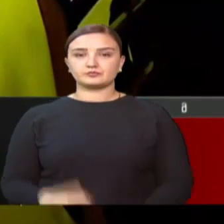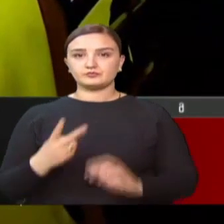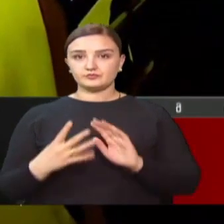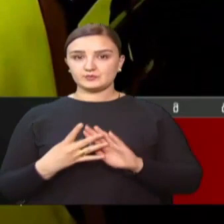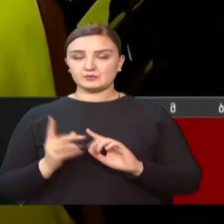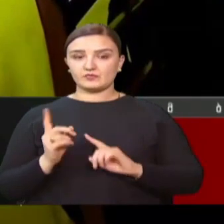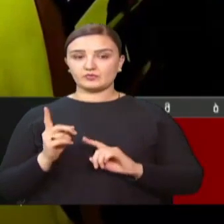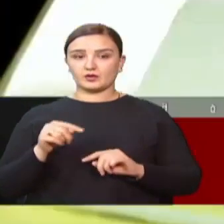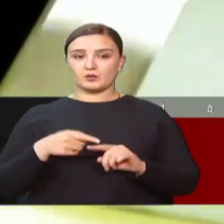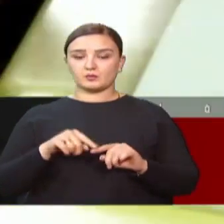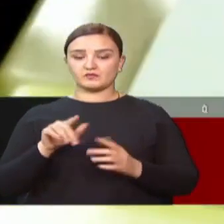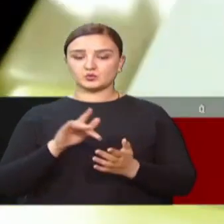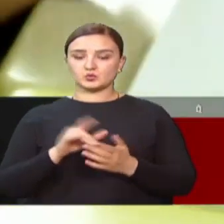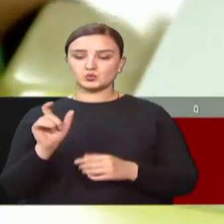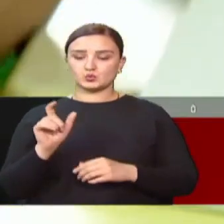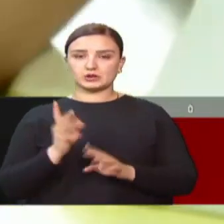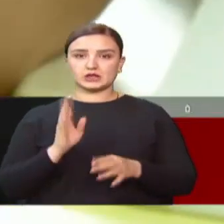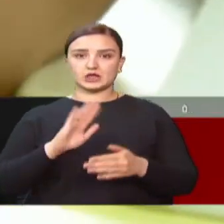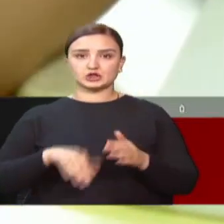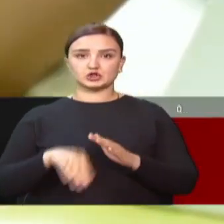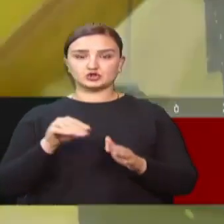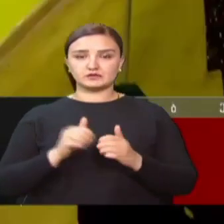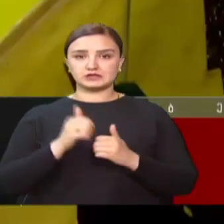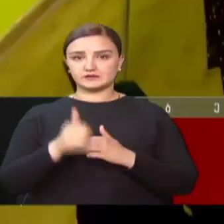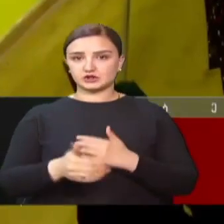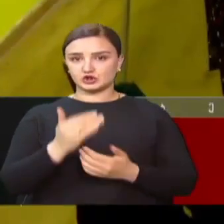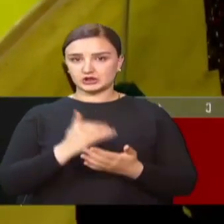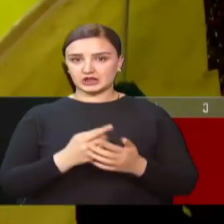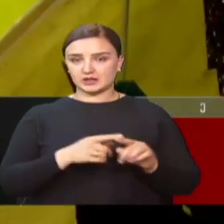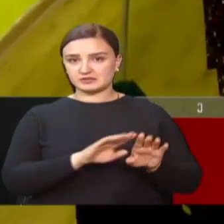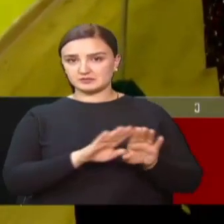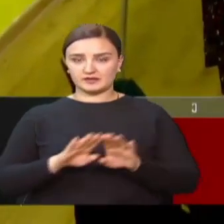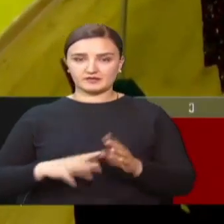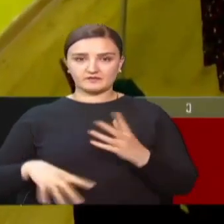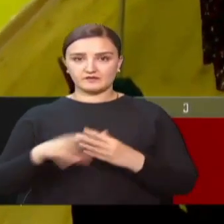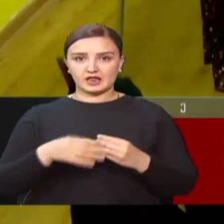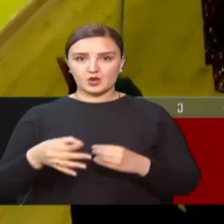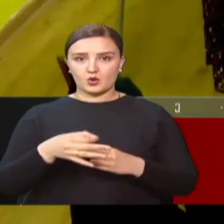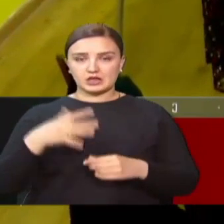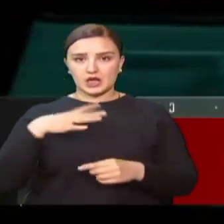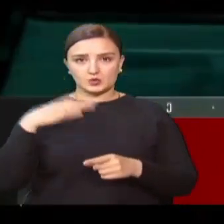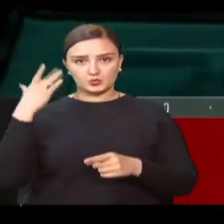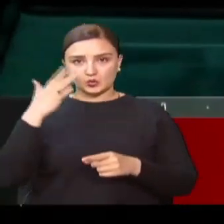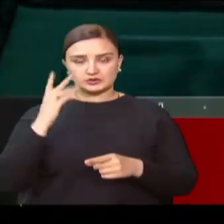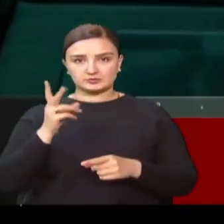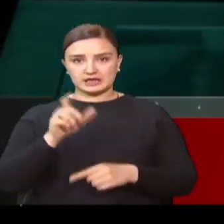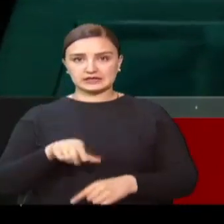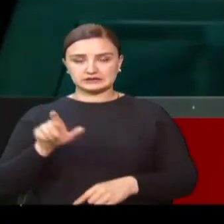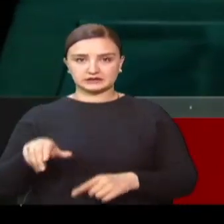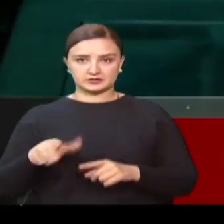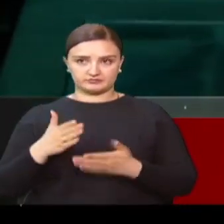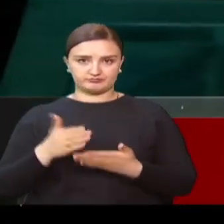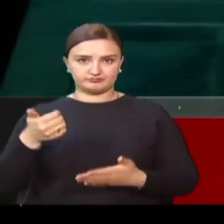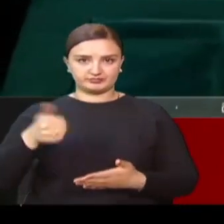29 აპრილის შუალედური და რიგგარეში არჩევნების წინასწარი შედეგების მიხედვით ყველა ოლქში ქართული ოცნების კანდიდატები